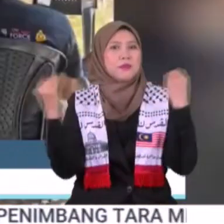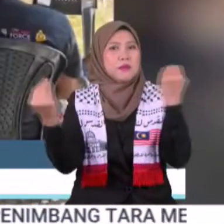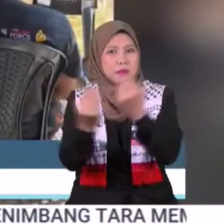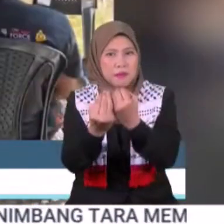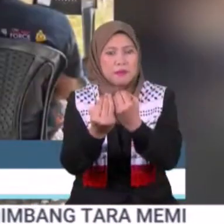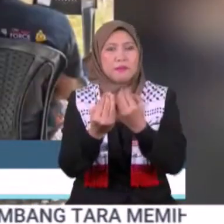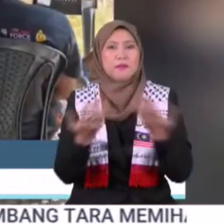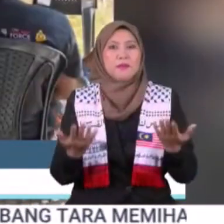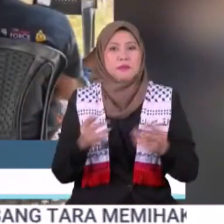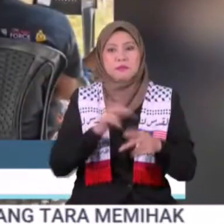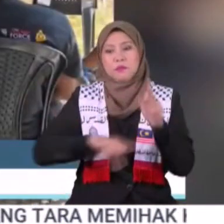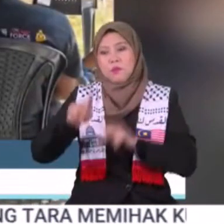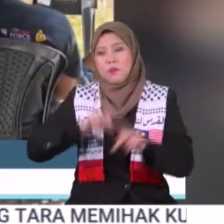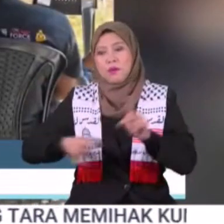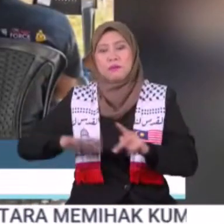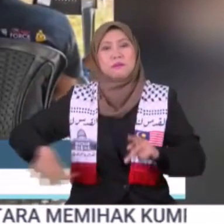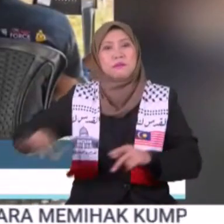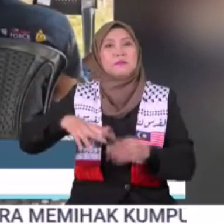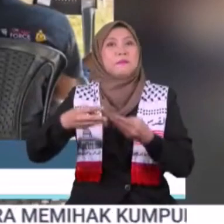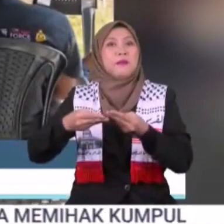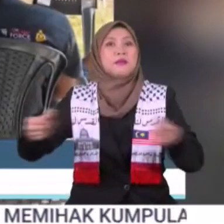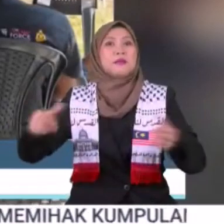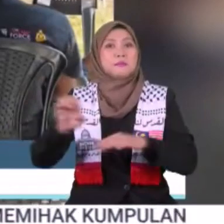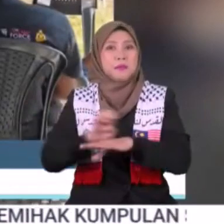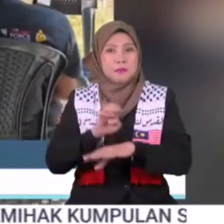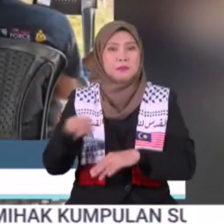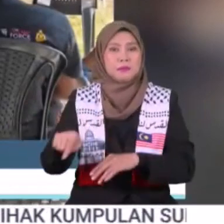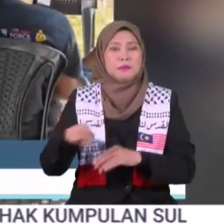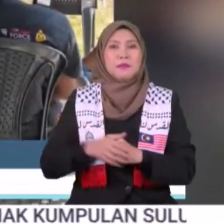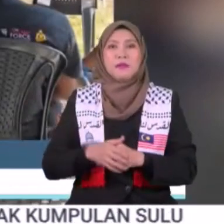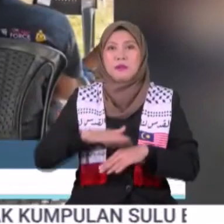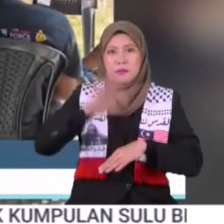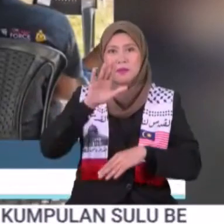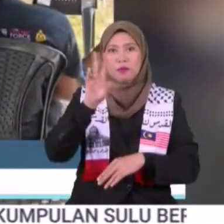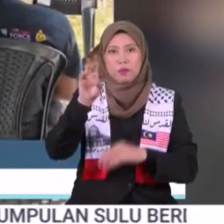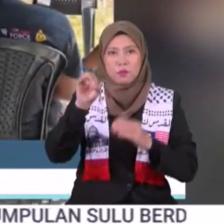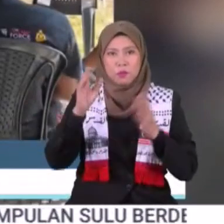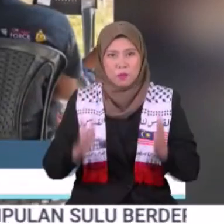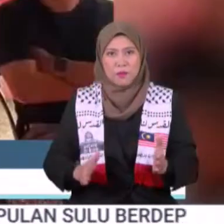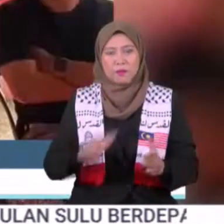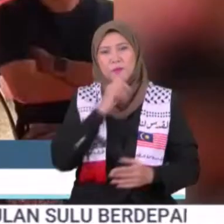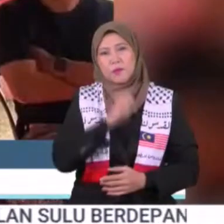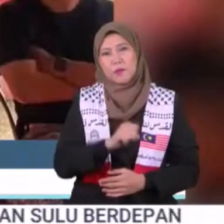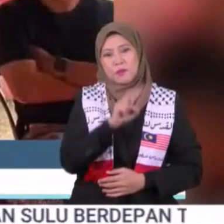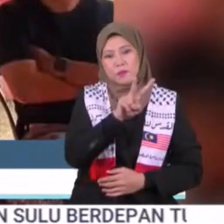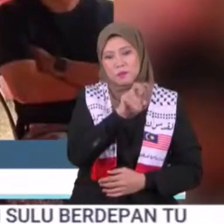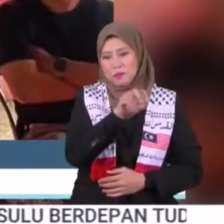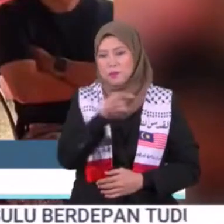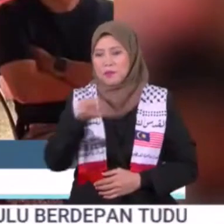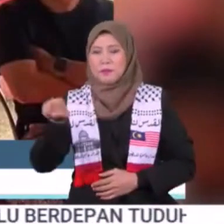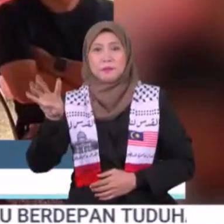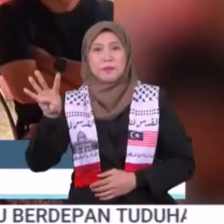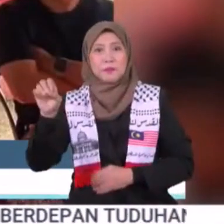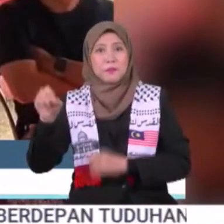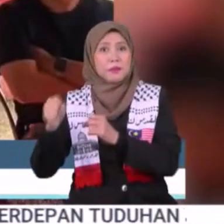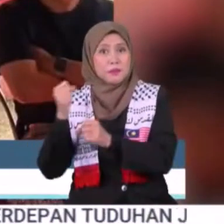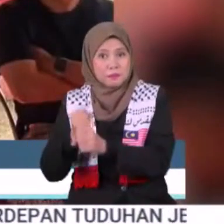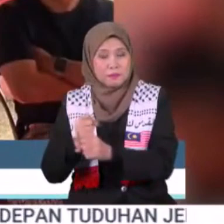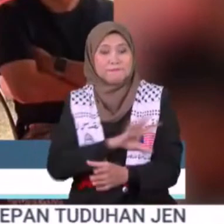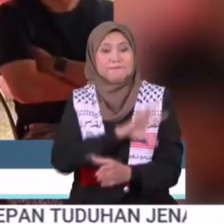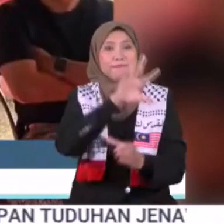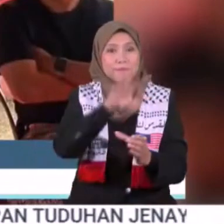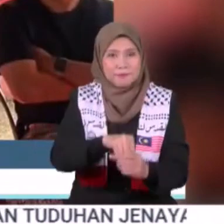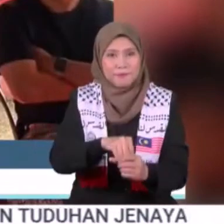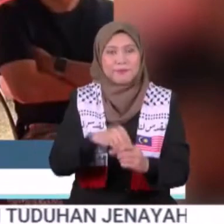combat kepada penduduk di Lubuk Stol Pasir Mas. Lebih 70 penduduk berusia antara 20 hingga 40 tahun turut